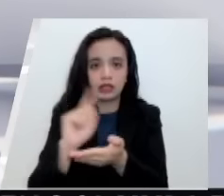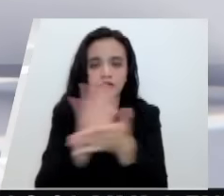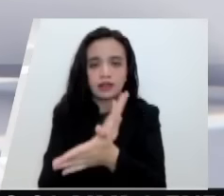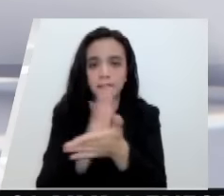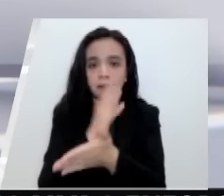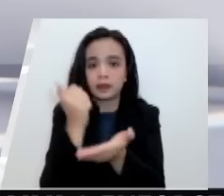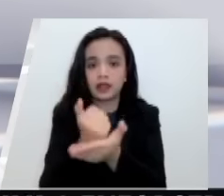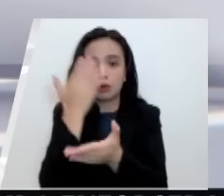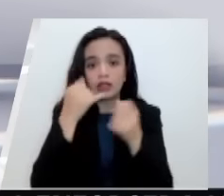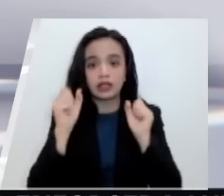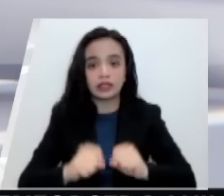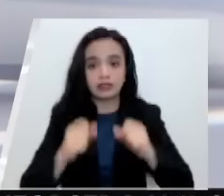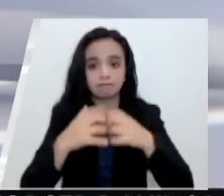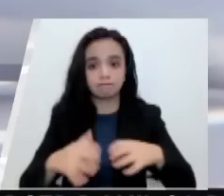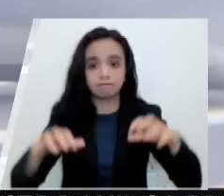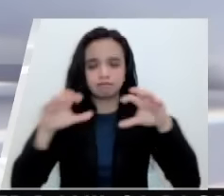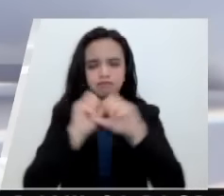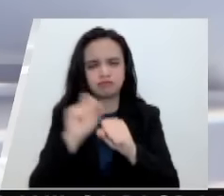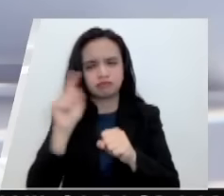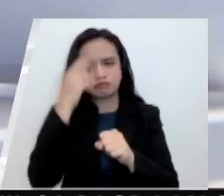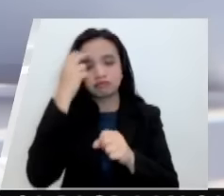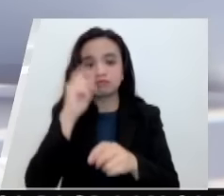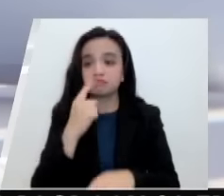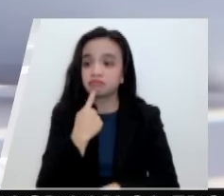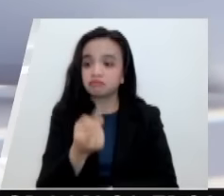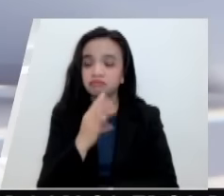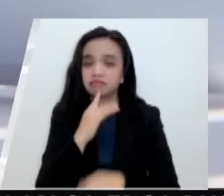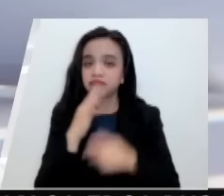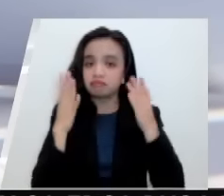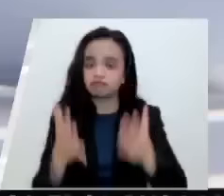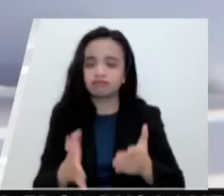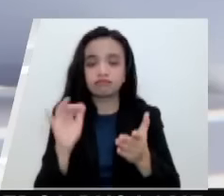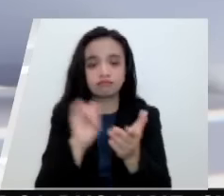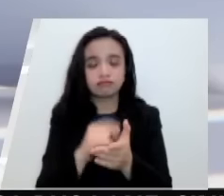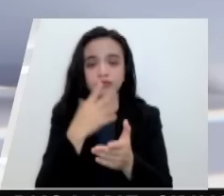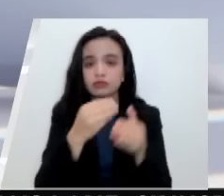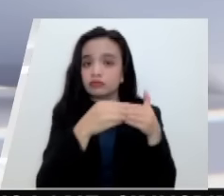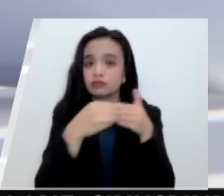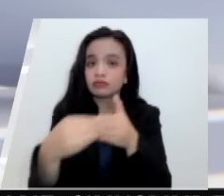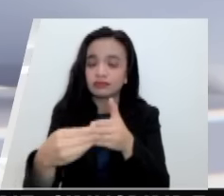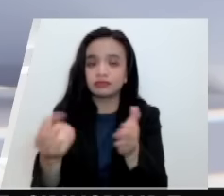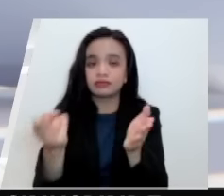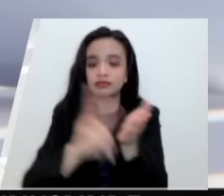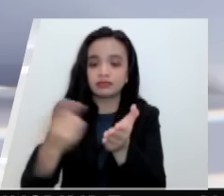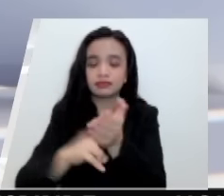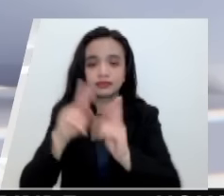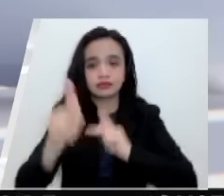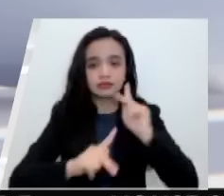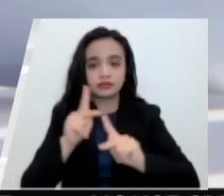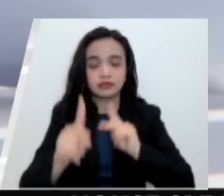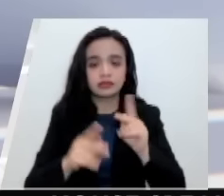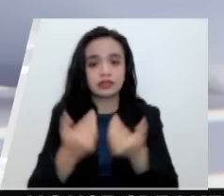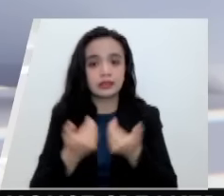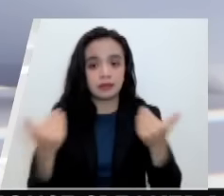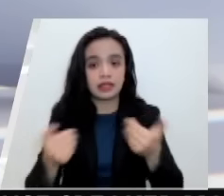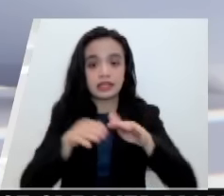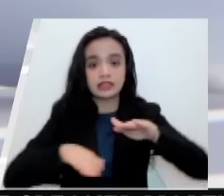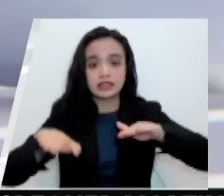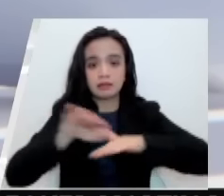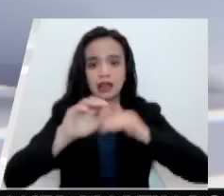na ang mga spekulasyong si Romualdez ang nasa likod ng People's Initiative, isang hiwalay na hakbang para rin sa pag-amyenda ng